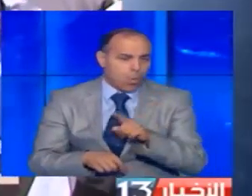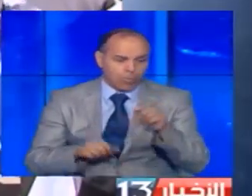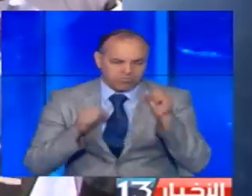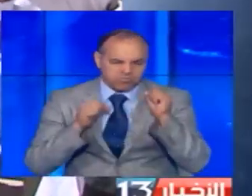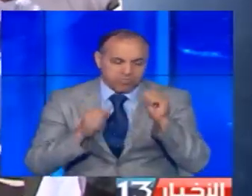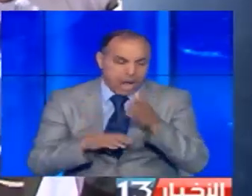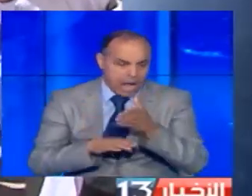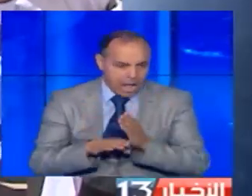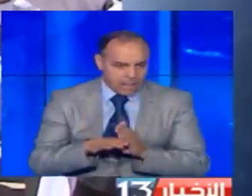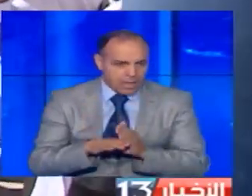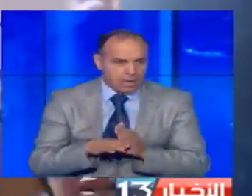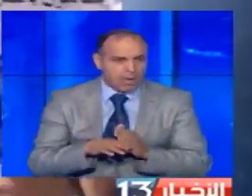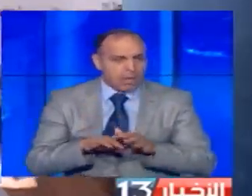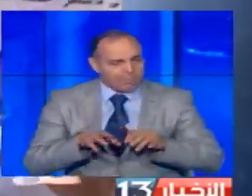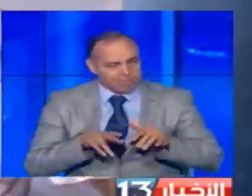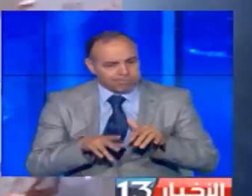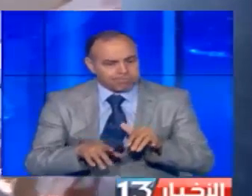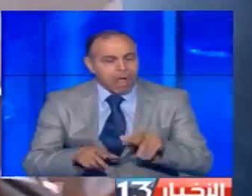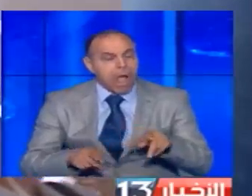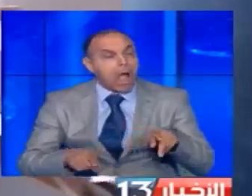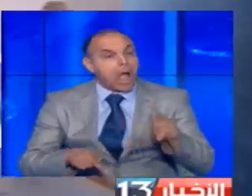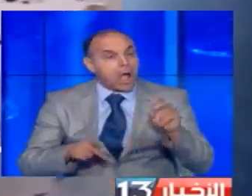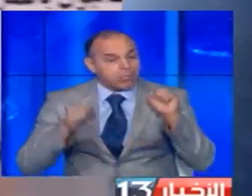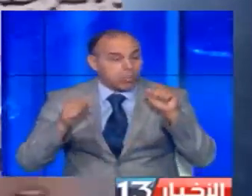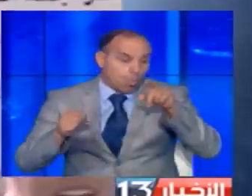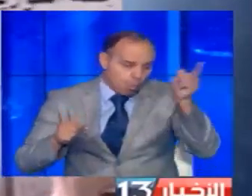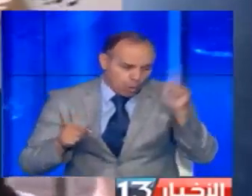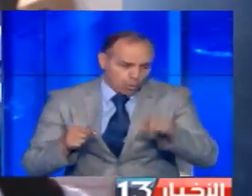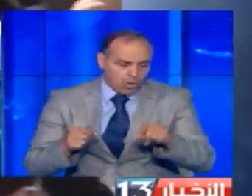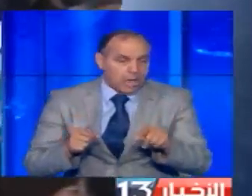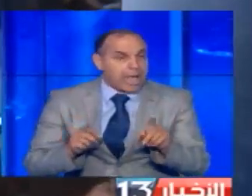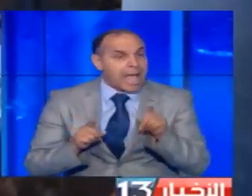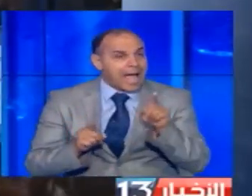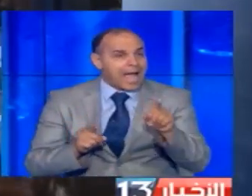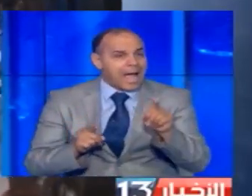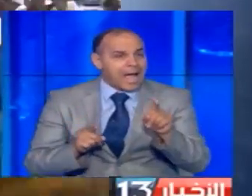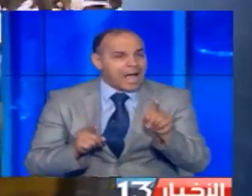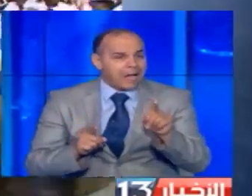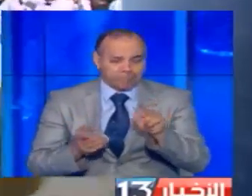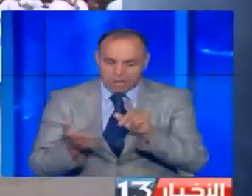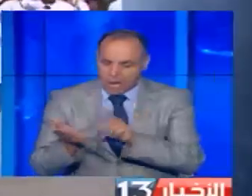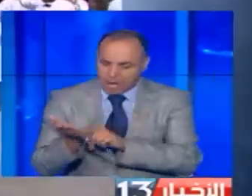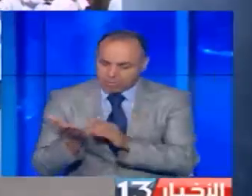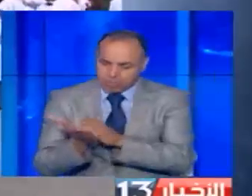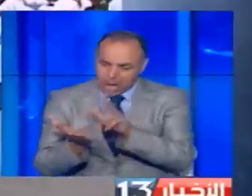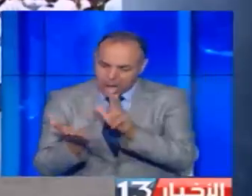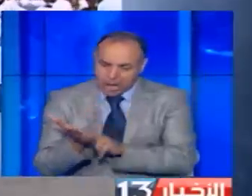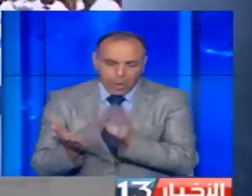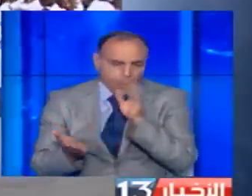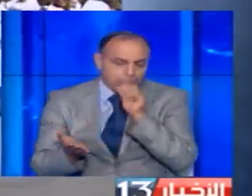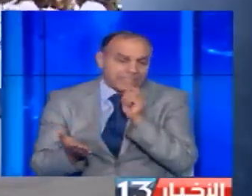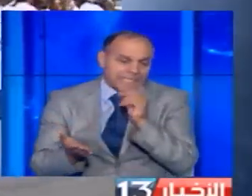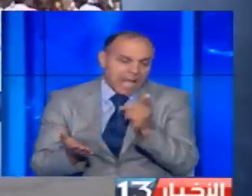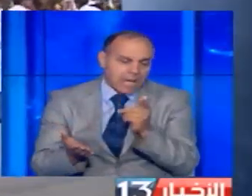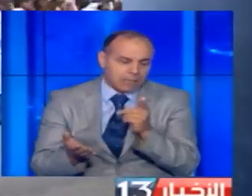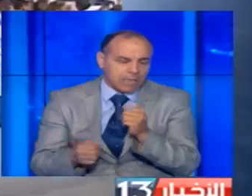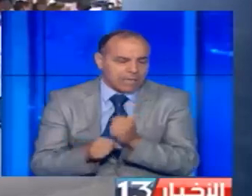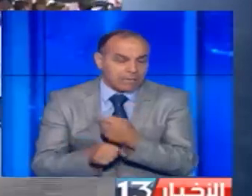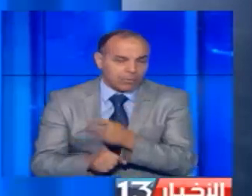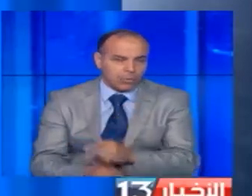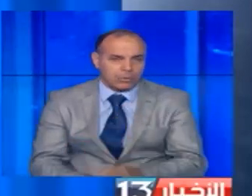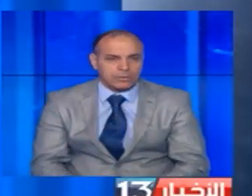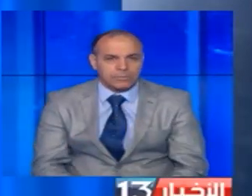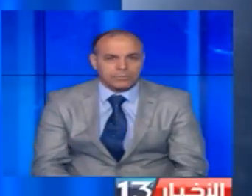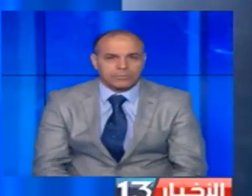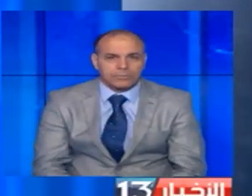استعدادهم لخوض تحركات احتجاجيه اخرى في حال عادل تفعيل مشروع القانون المنظم لمهنه تهم